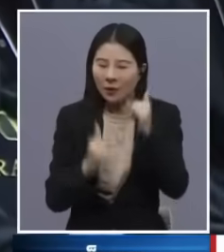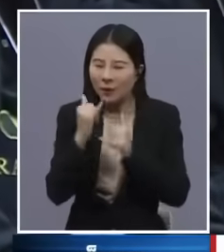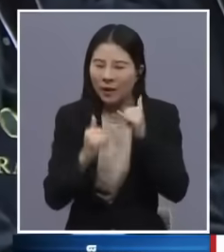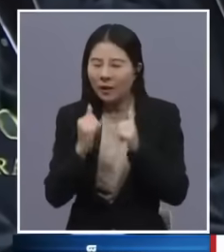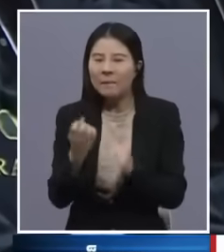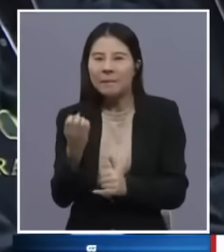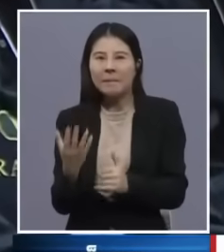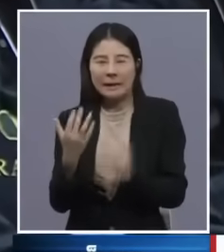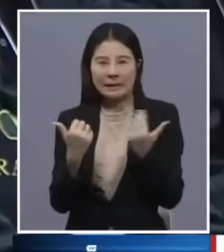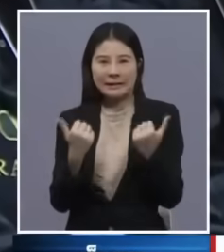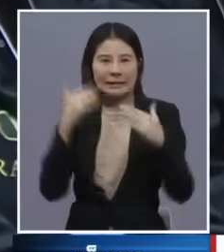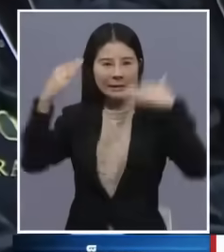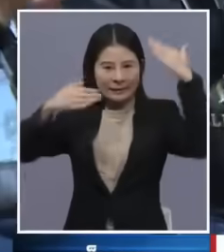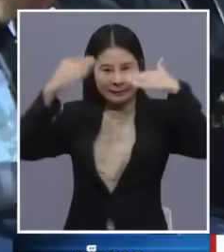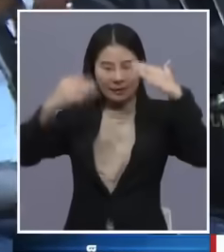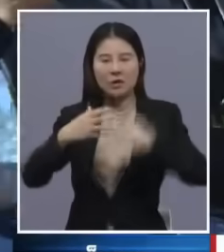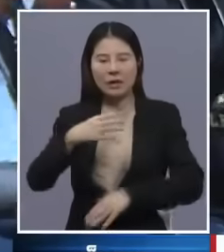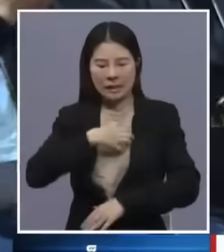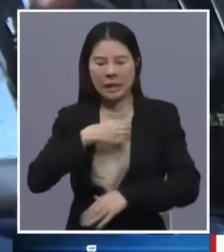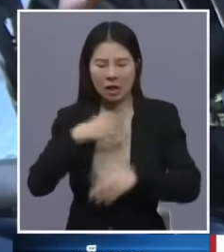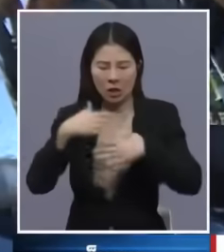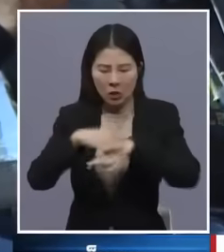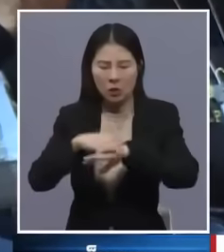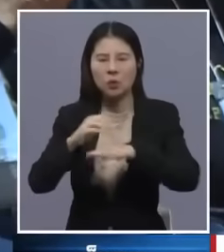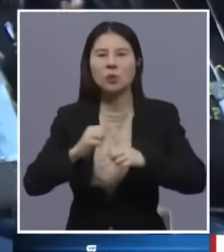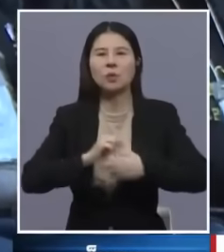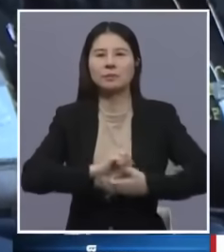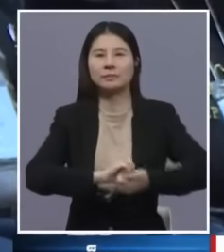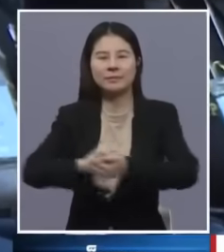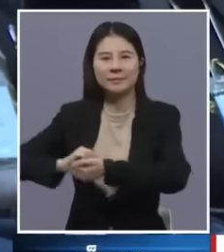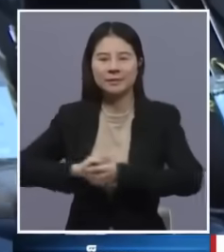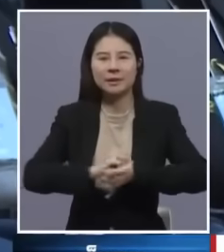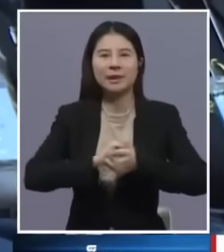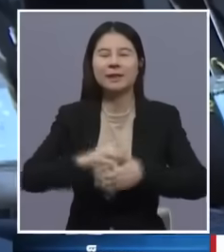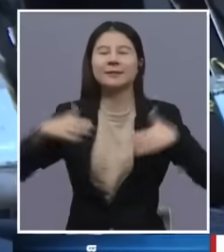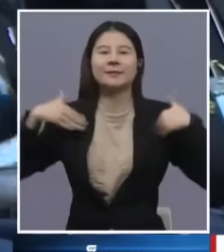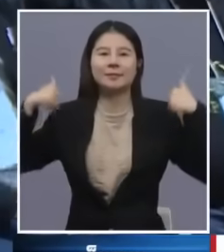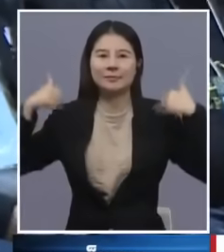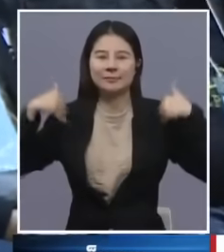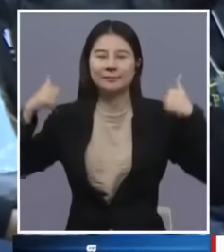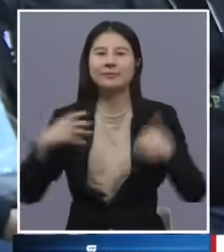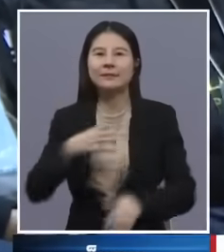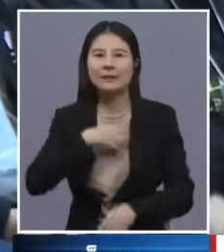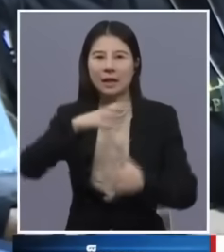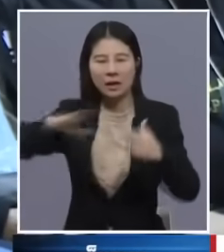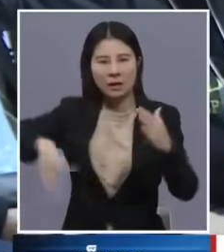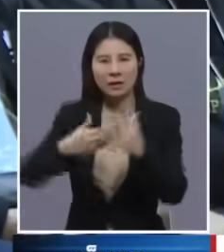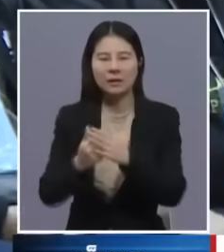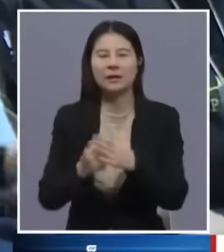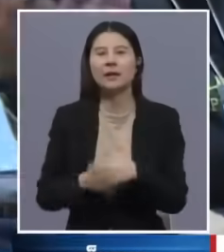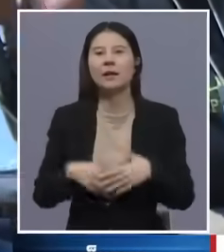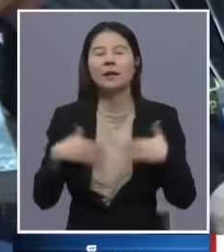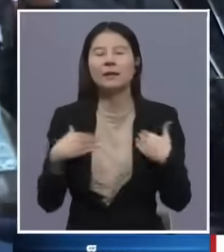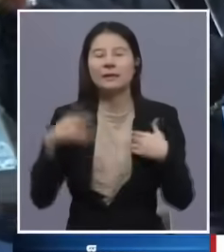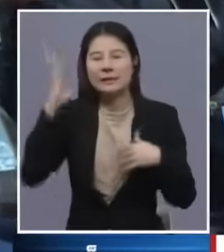รรมหลายอย่างให้ได้ทำกันขอให้ร่วมกิจกรรมอย่างเต็มที่ด้วยความเต็มใจด้วยความสนุกสนานอยากจะให้ทุกคนได้มาผ่อนคล